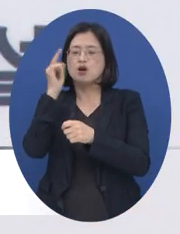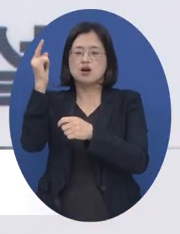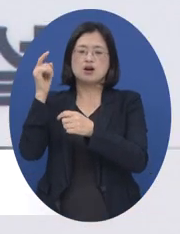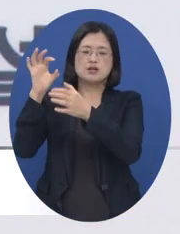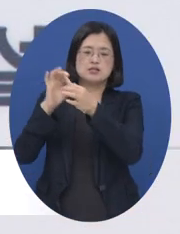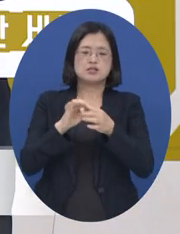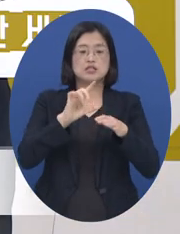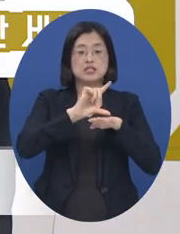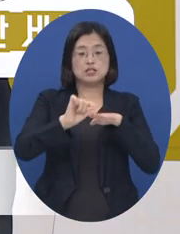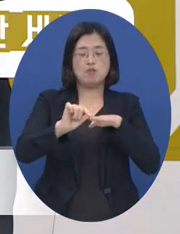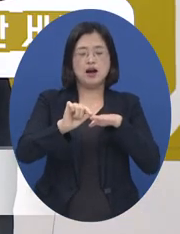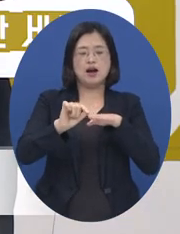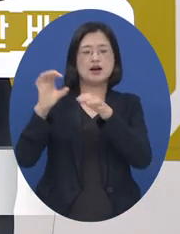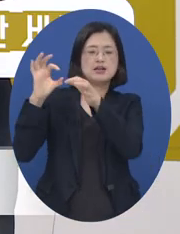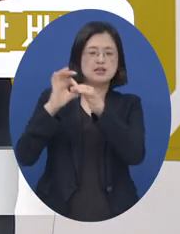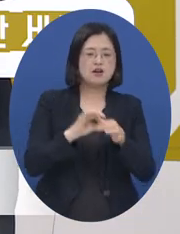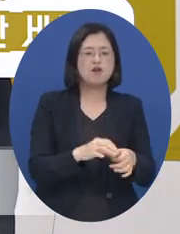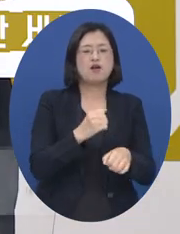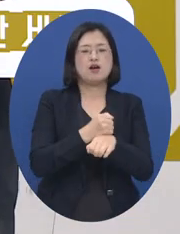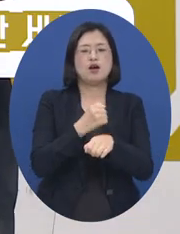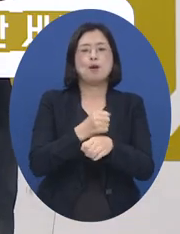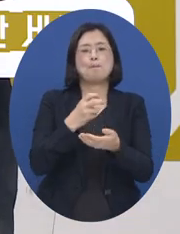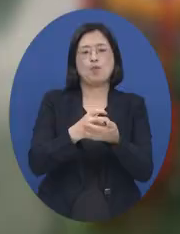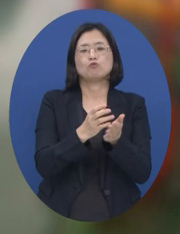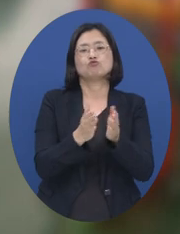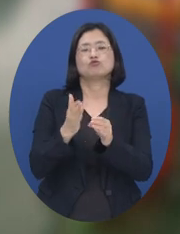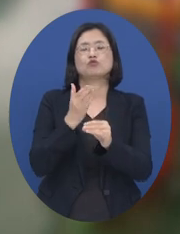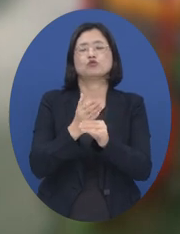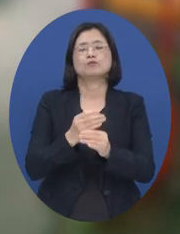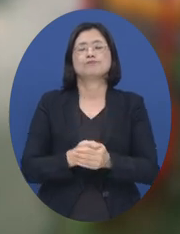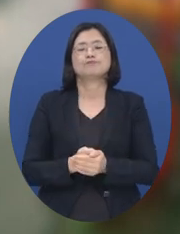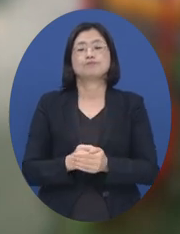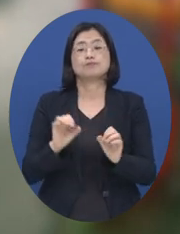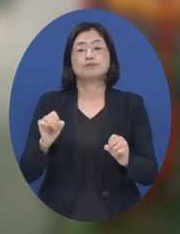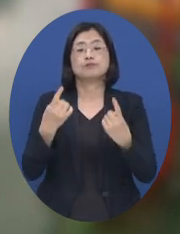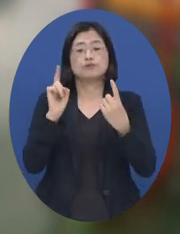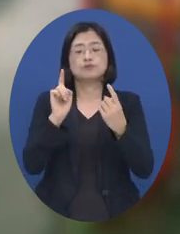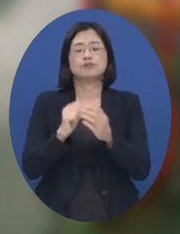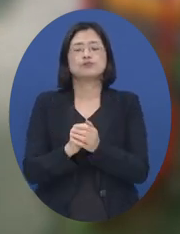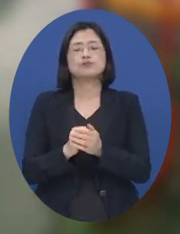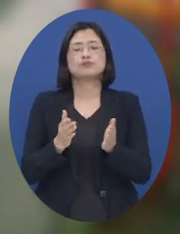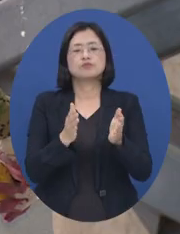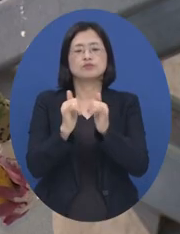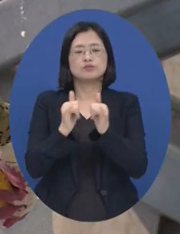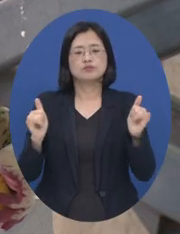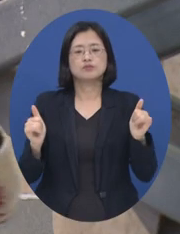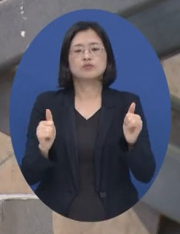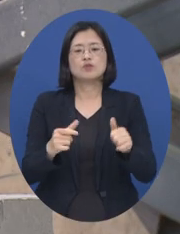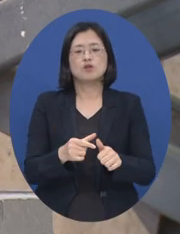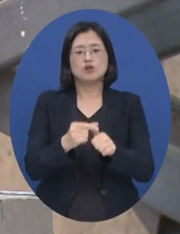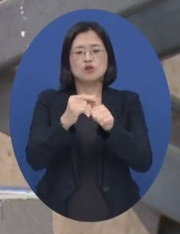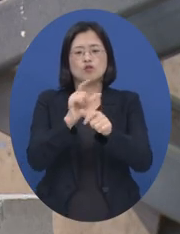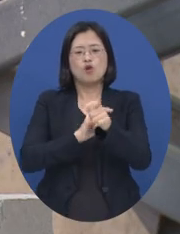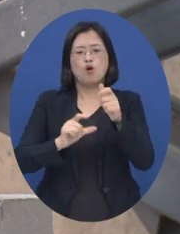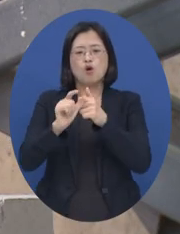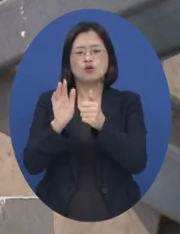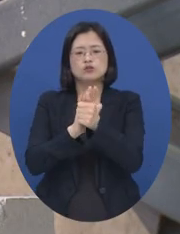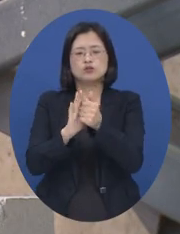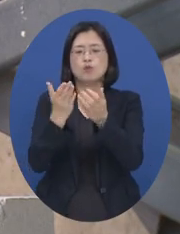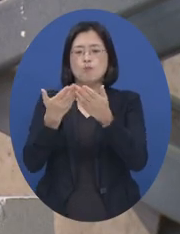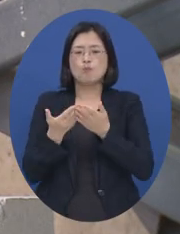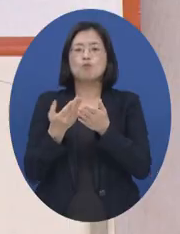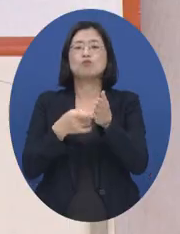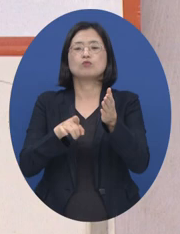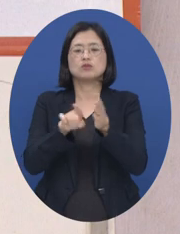공유할 수 있도록 제도를 마련할 계획입니다 동시에 도민들이 보다 질높은 고용 노동 행정 서비스를 받을 수